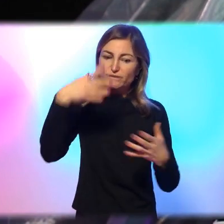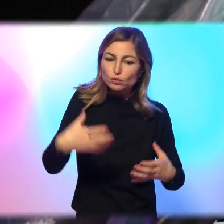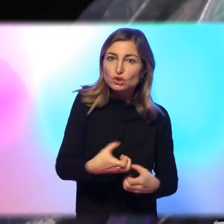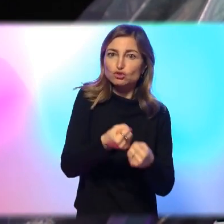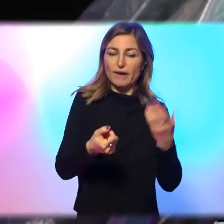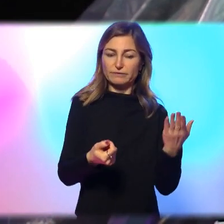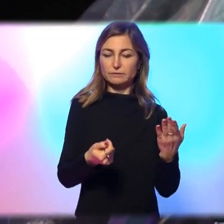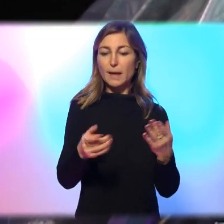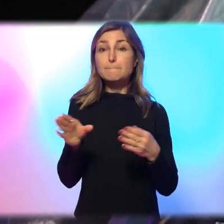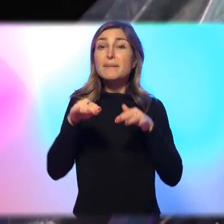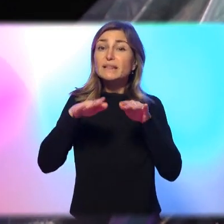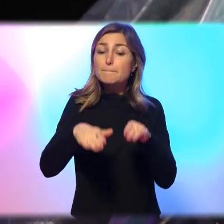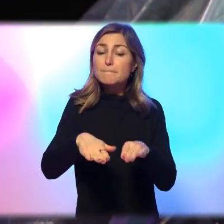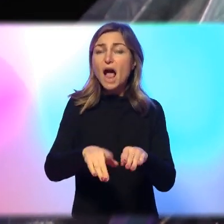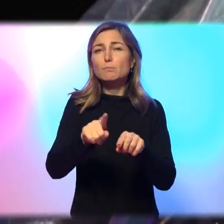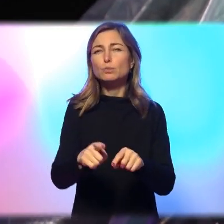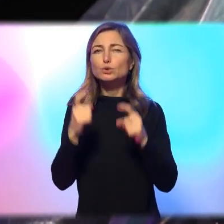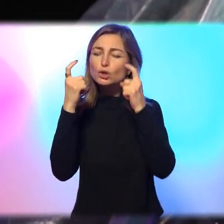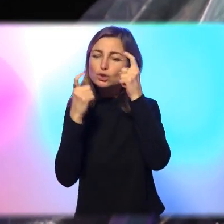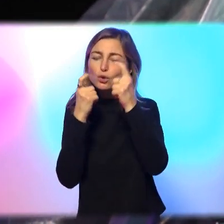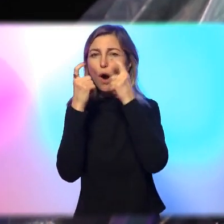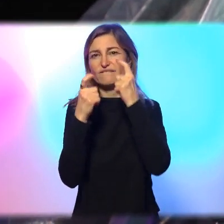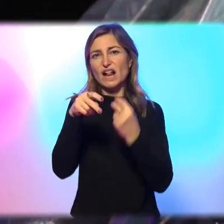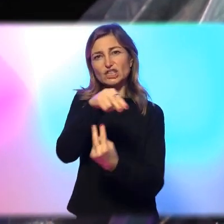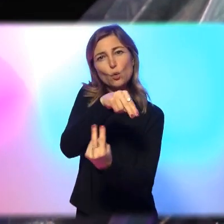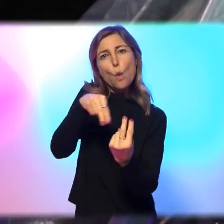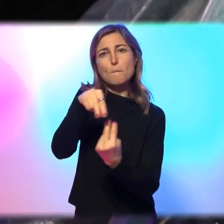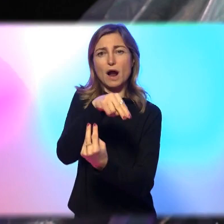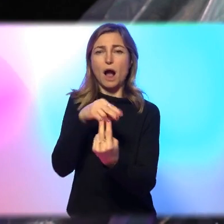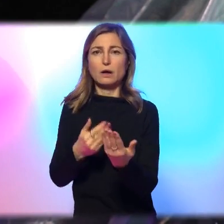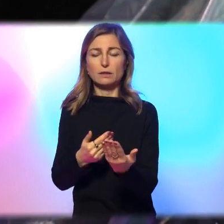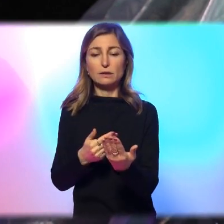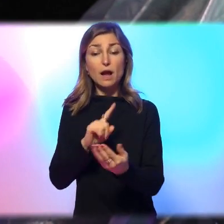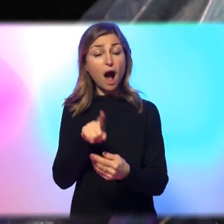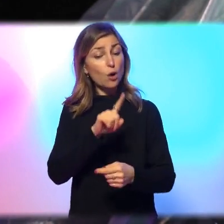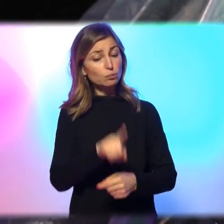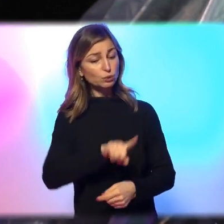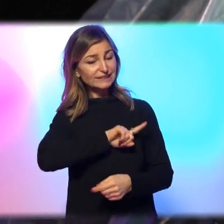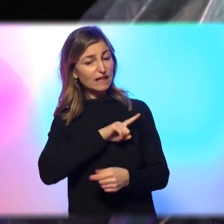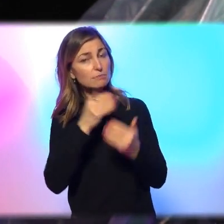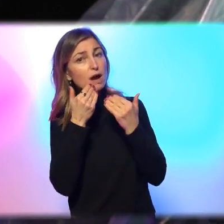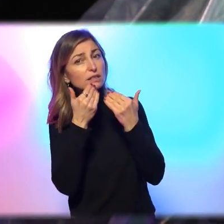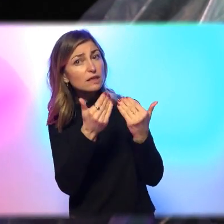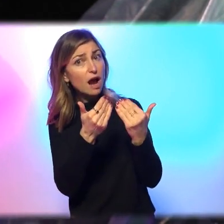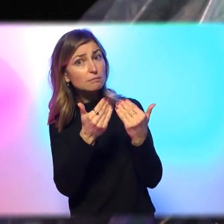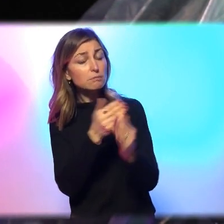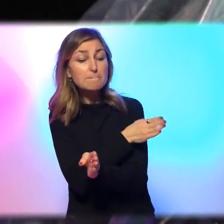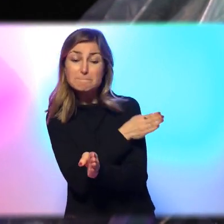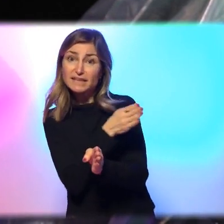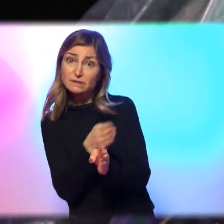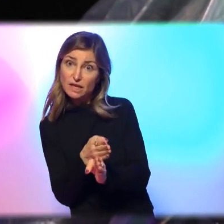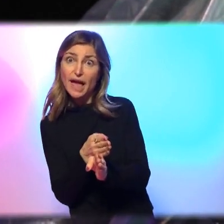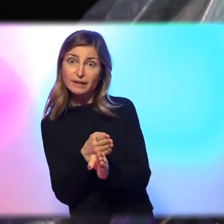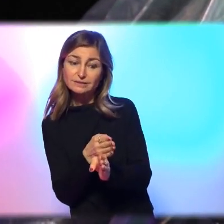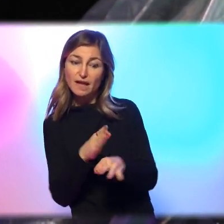eine Frage, wo sehr viel Bewusstsein geschaffen werden muss, dass wir mit den Meeren sorgfältiger umgehen und ihm auch bitte mal dankbar sind, dass es uns